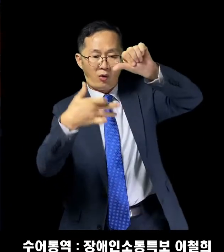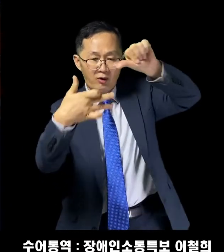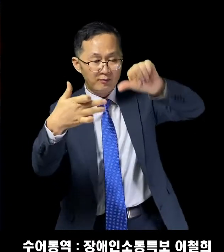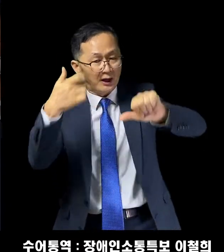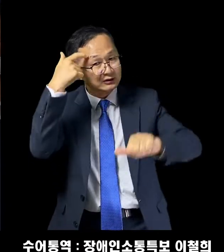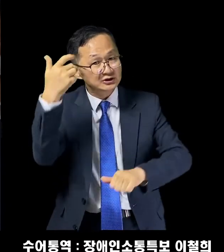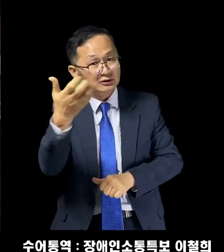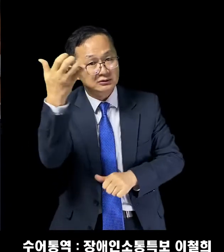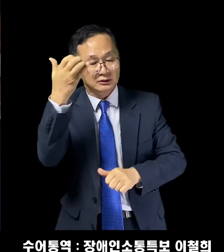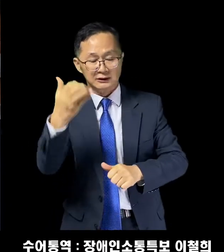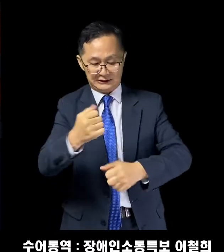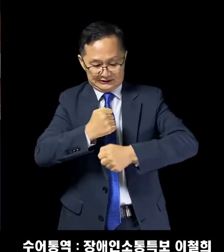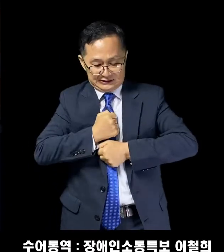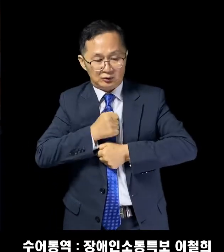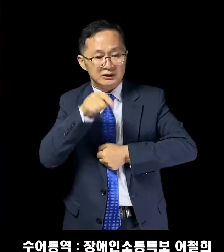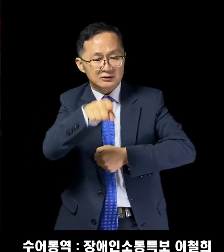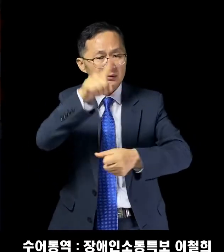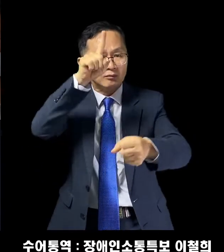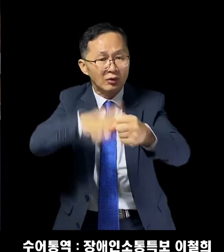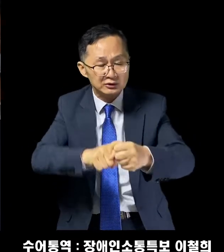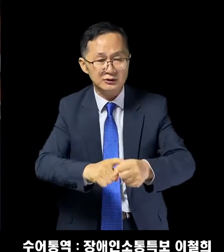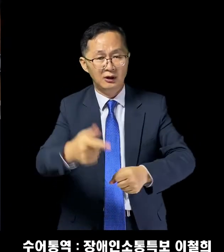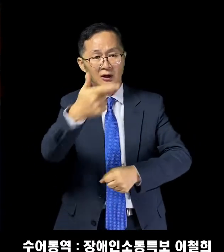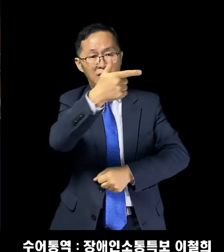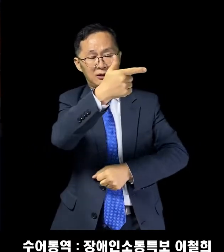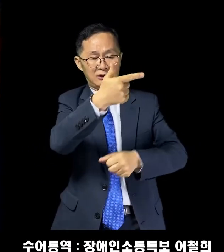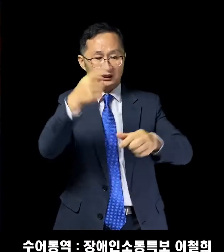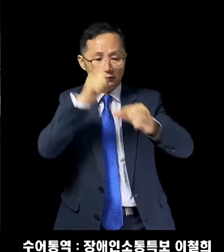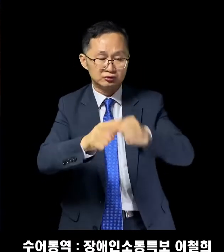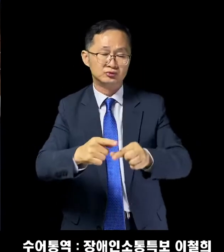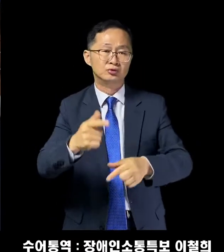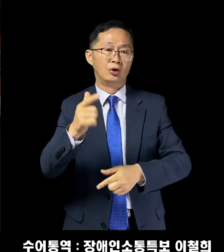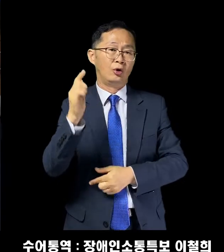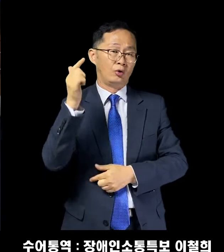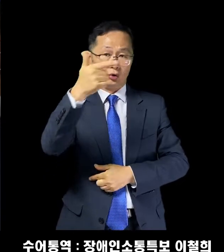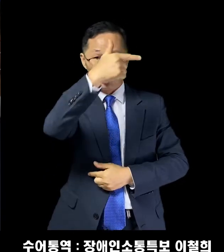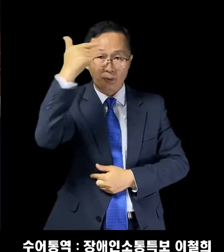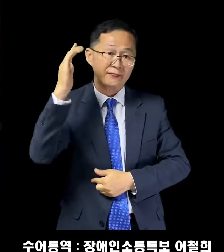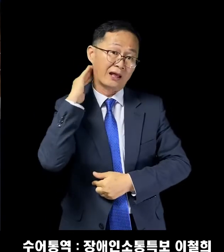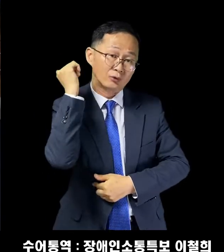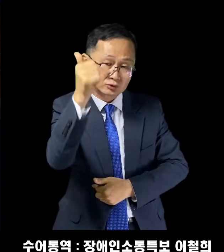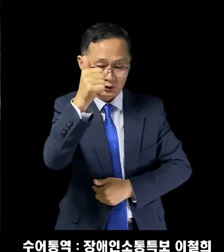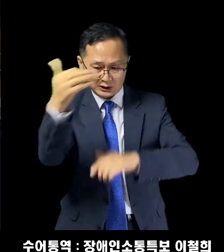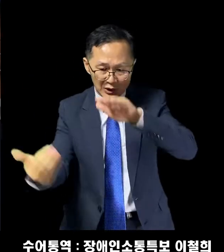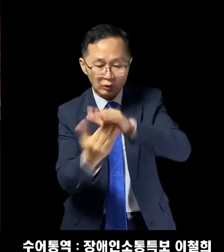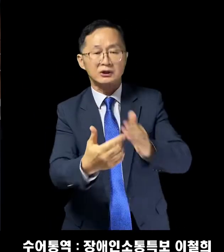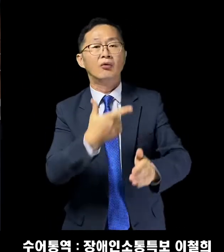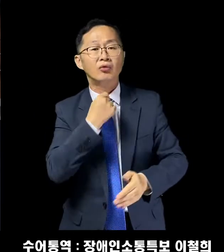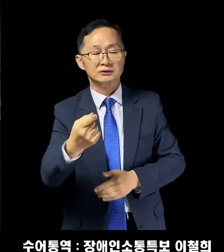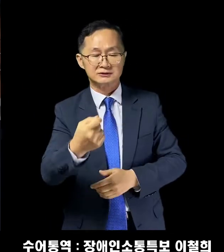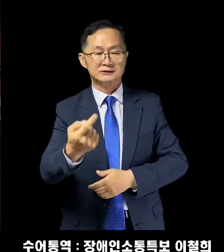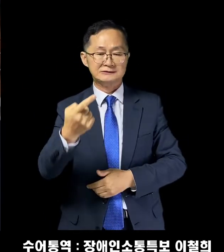김대중 노무현 대통령께서 이루고자 하셨던 것도 민주주의의 가치였습니다